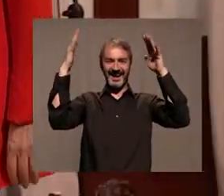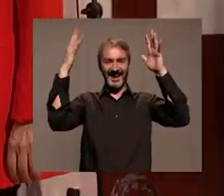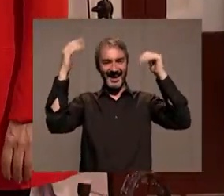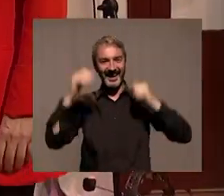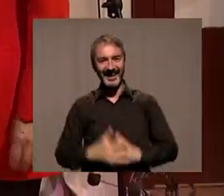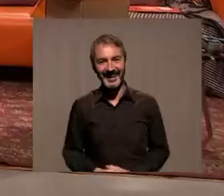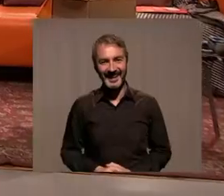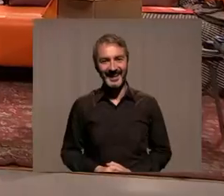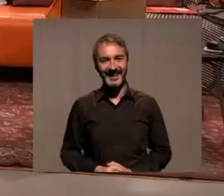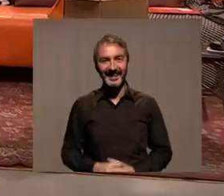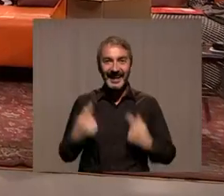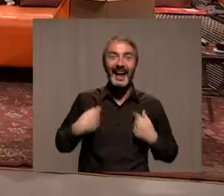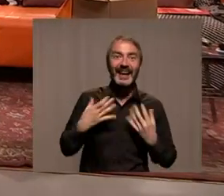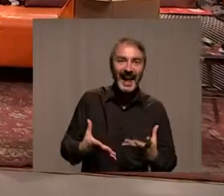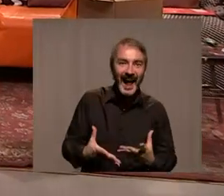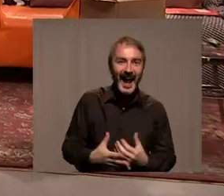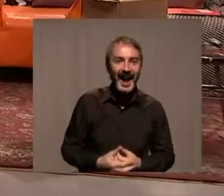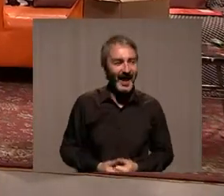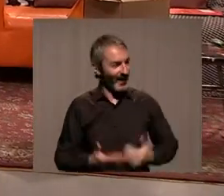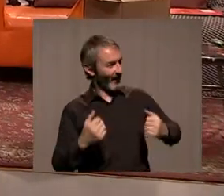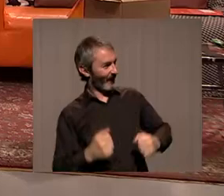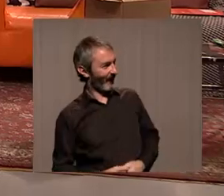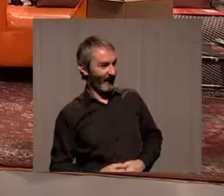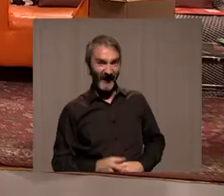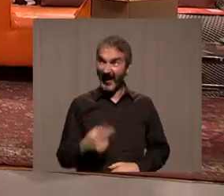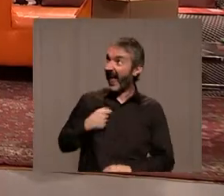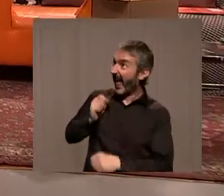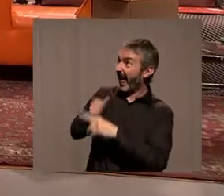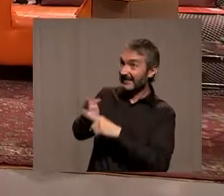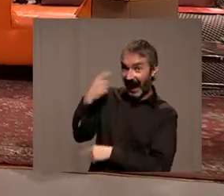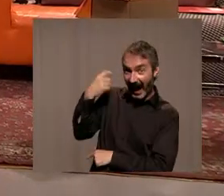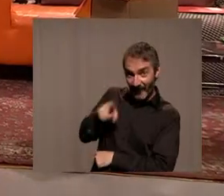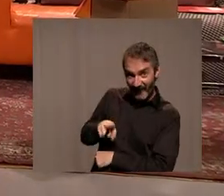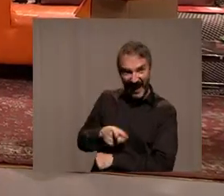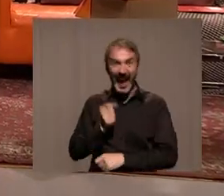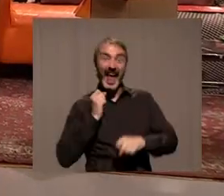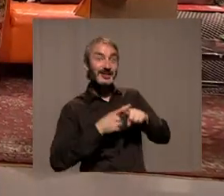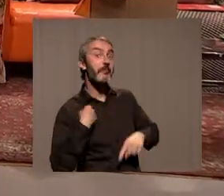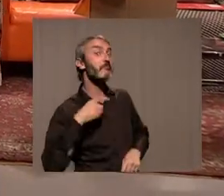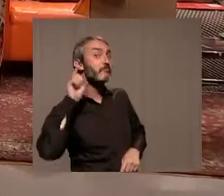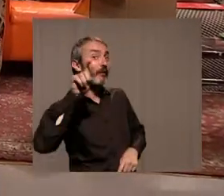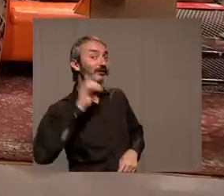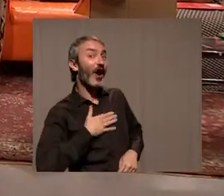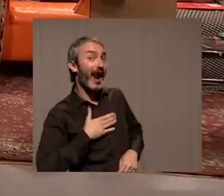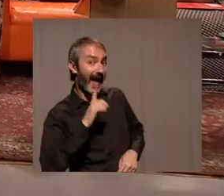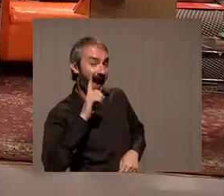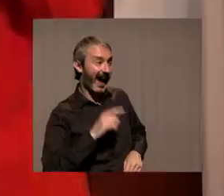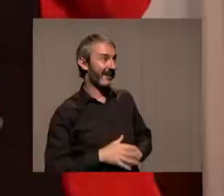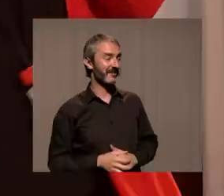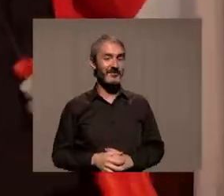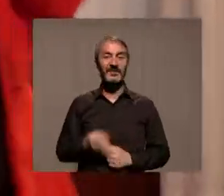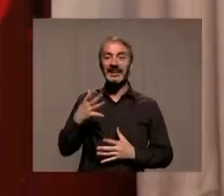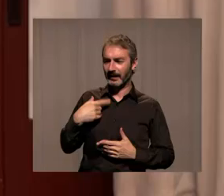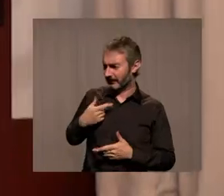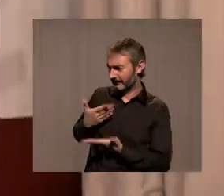estàs? Tot bé? Nena! Exalumna. Ah, exprofessora, molt bé. Com bé. Bueno,